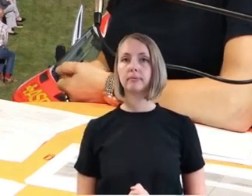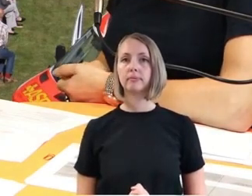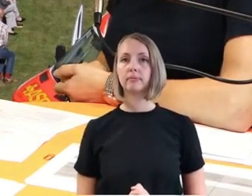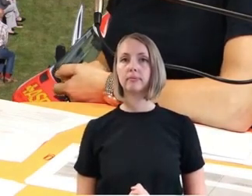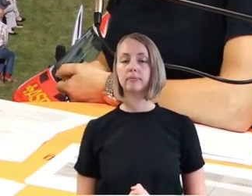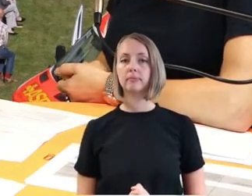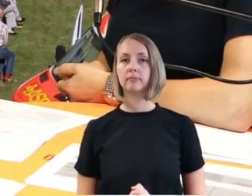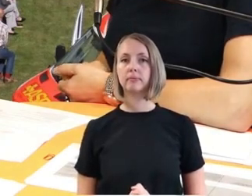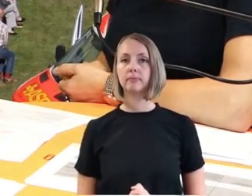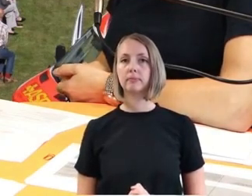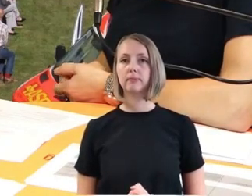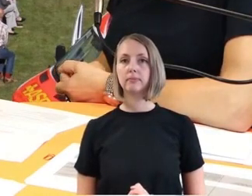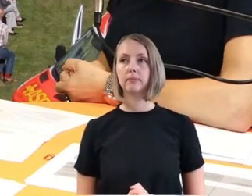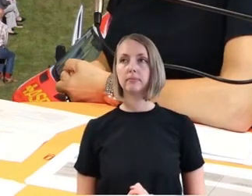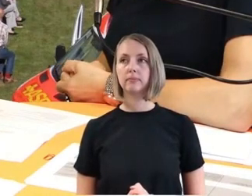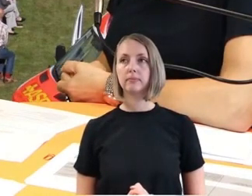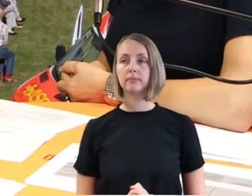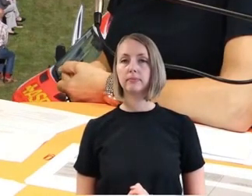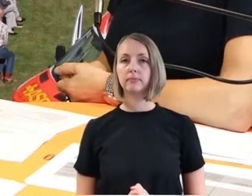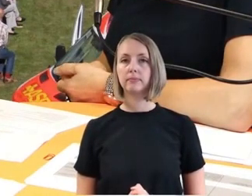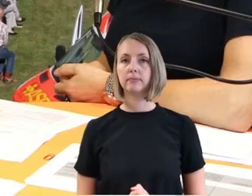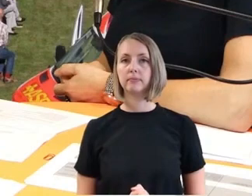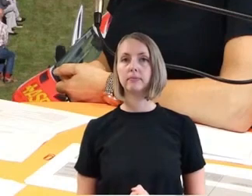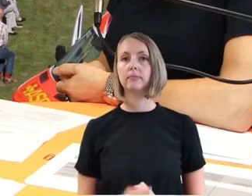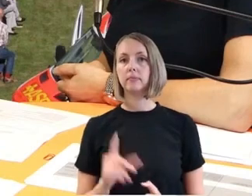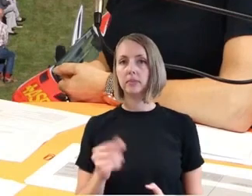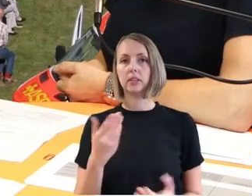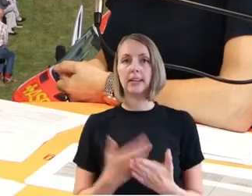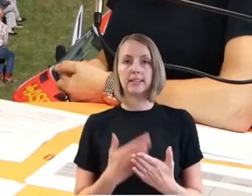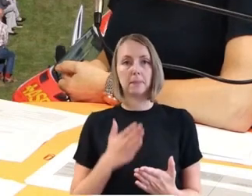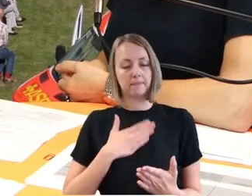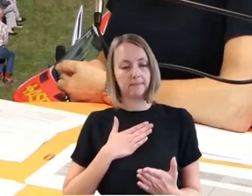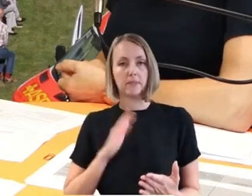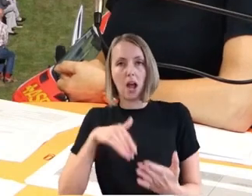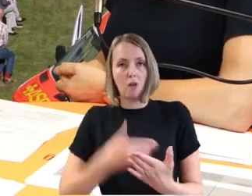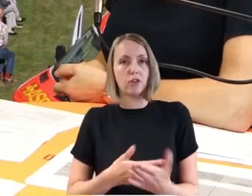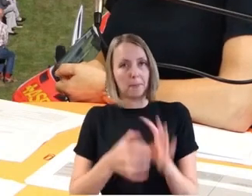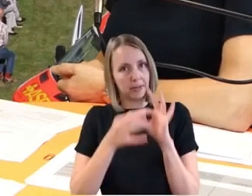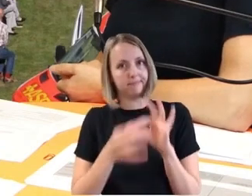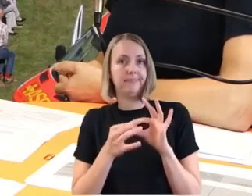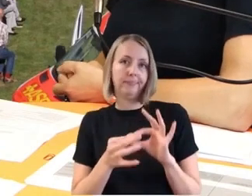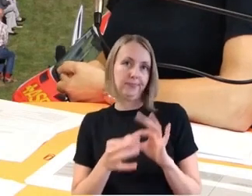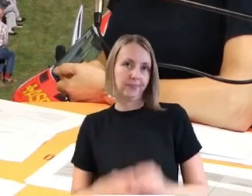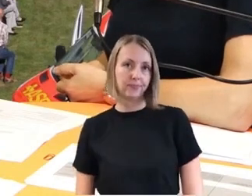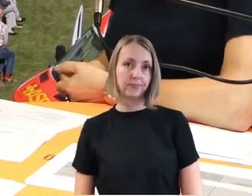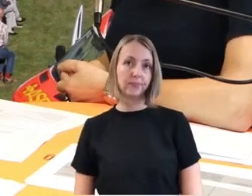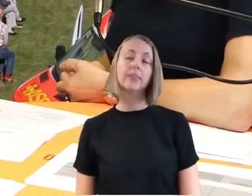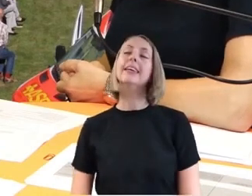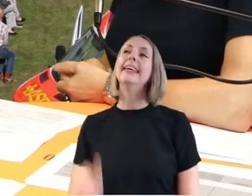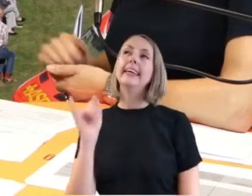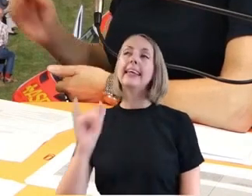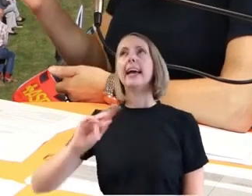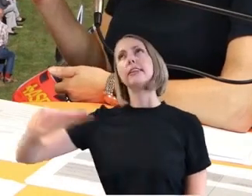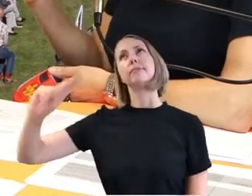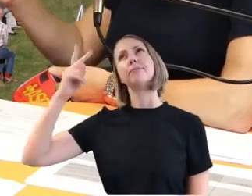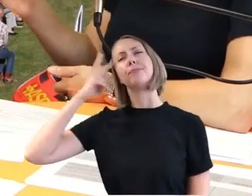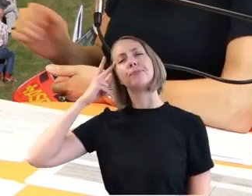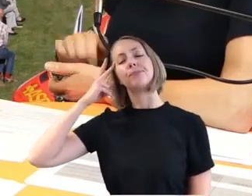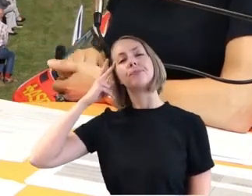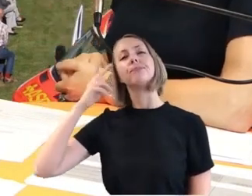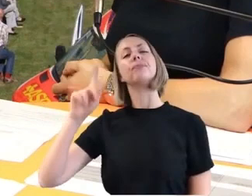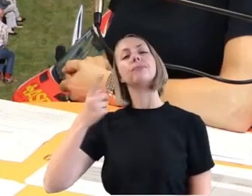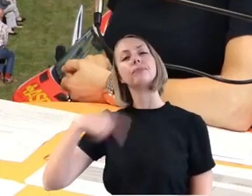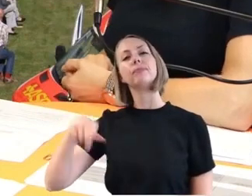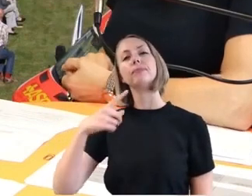und nimmt dort eine zentrale rolle auch ein ja das erinnert mich wieder daran dass wir ja eigentlich auch bevor